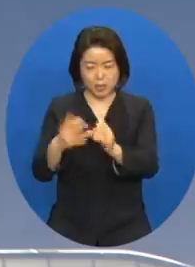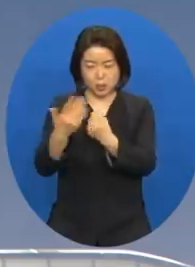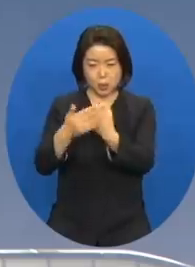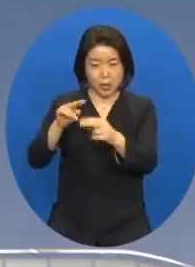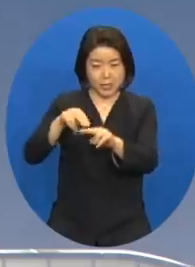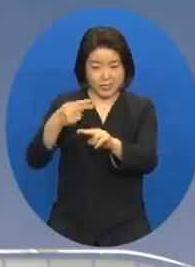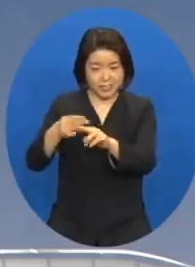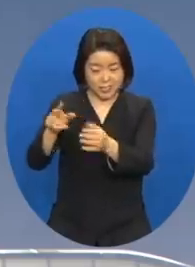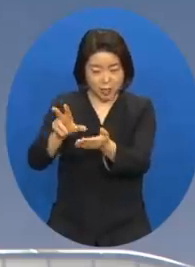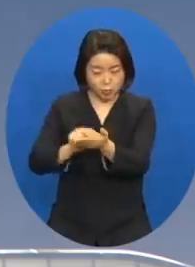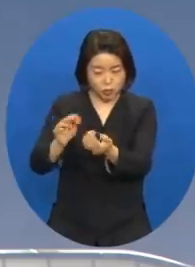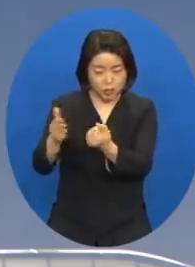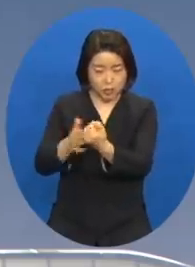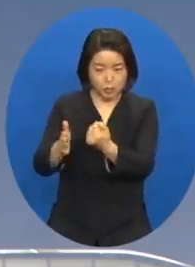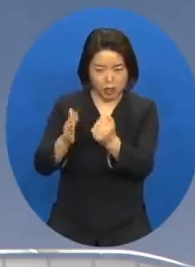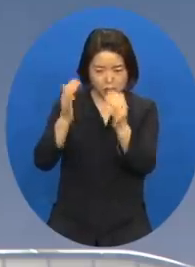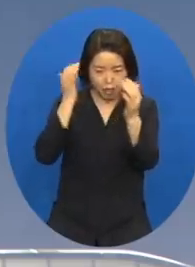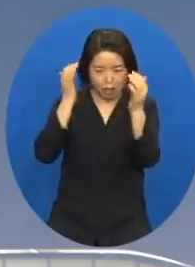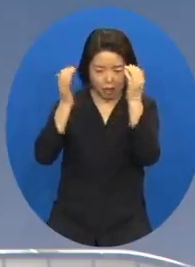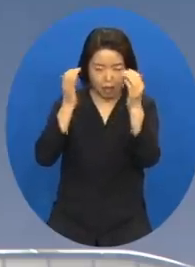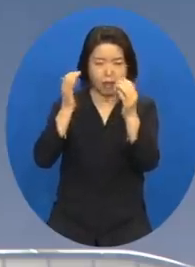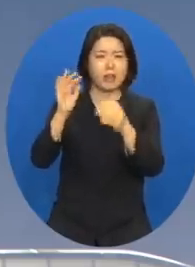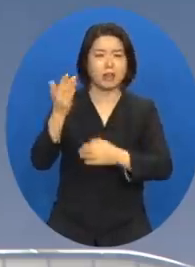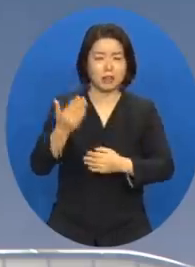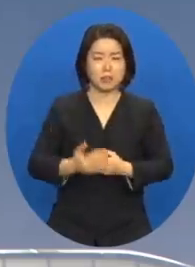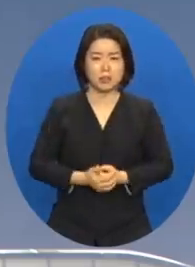문제로 혼란에 빠지게 됩니다.